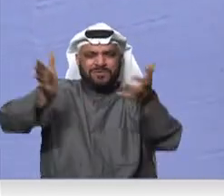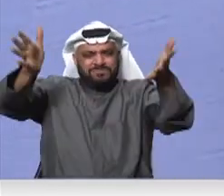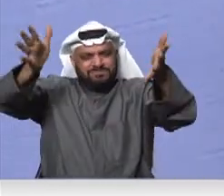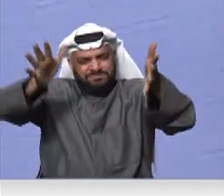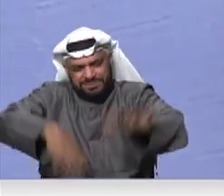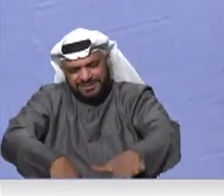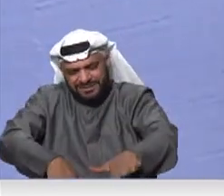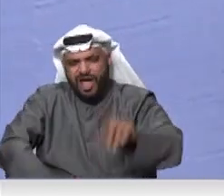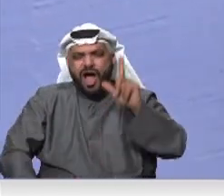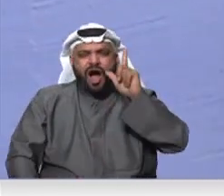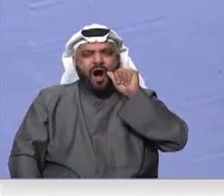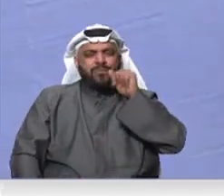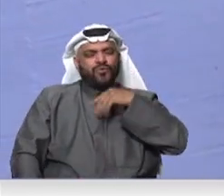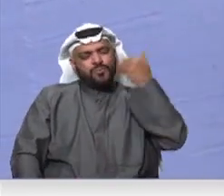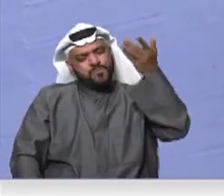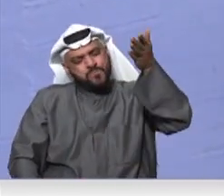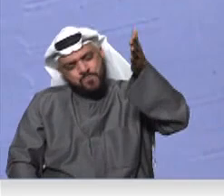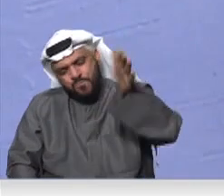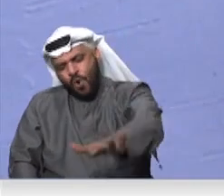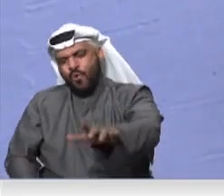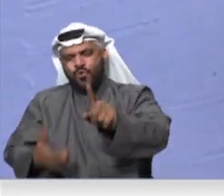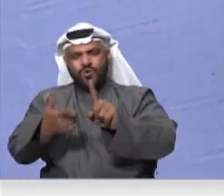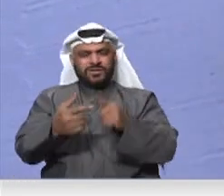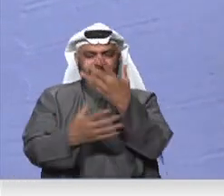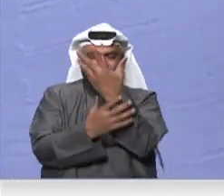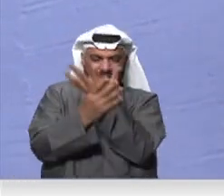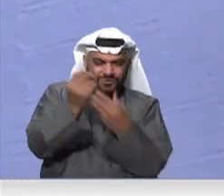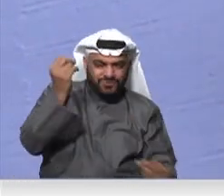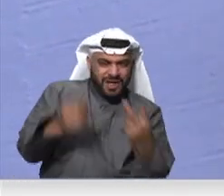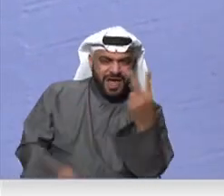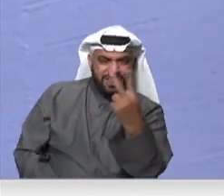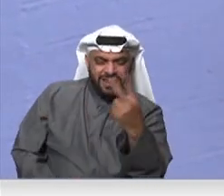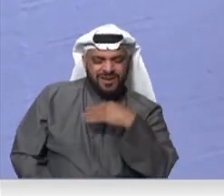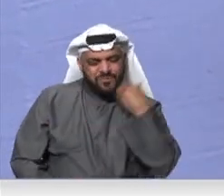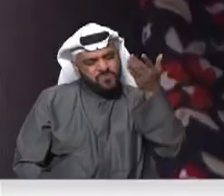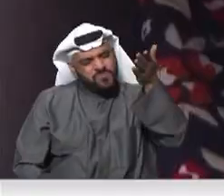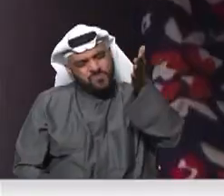سمى البنت على اسمه، لا سميتها وسا عشان تحمل اسمه، وراحت مع أبوها.